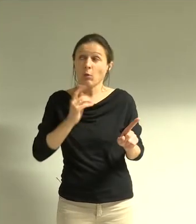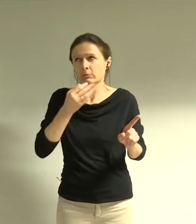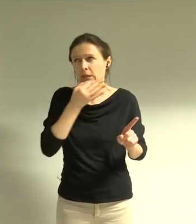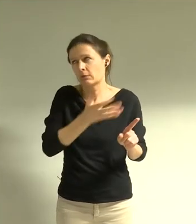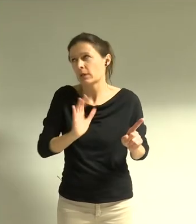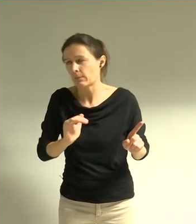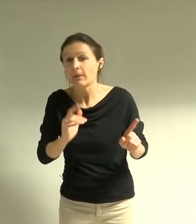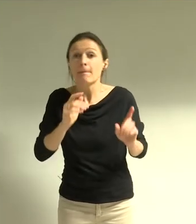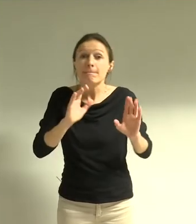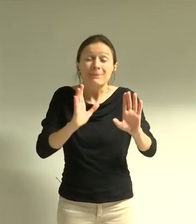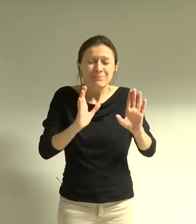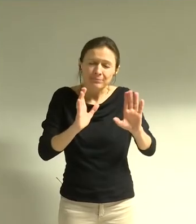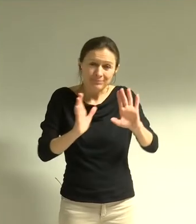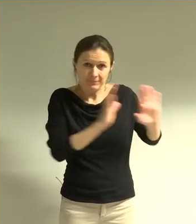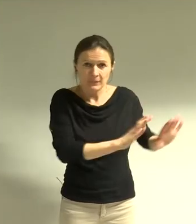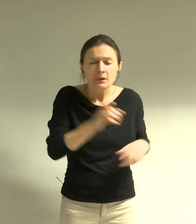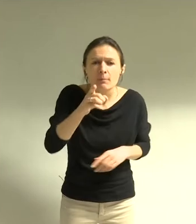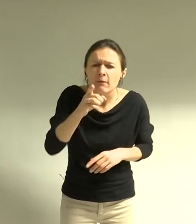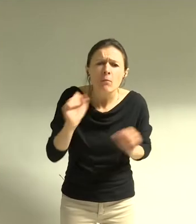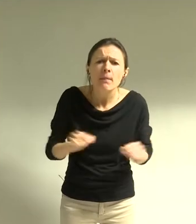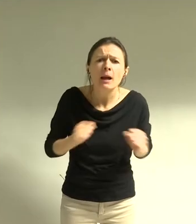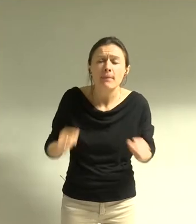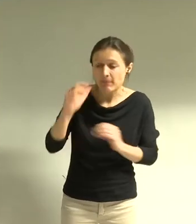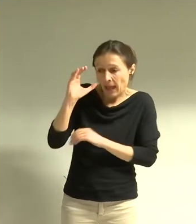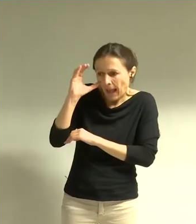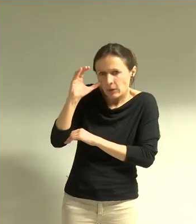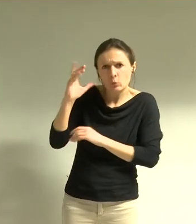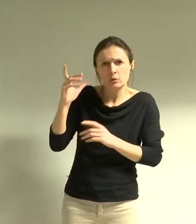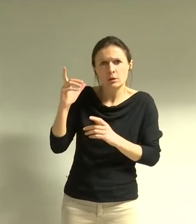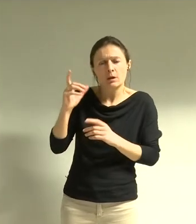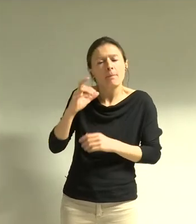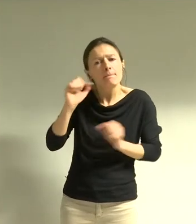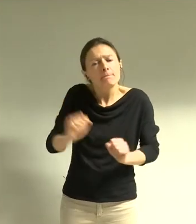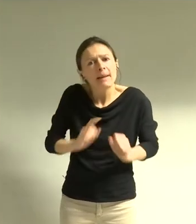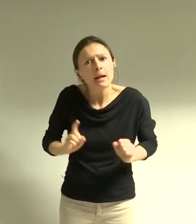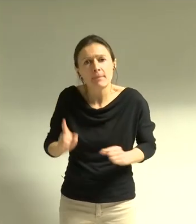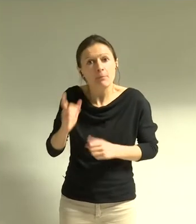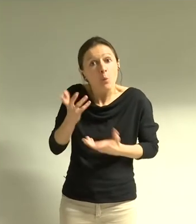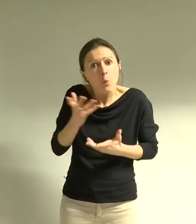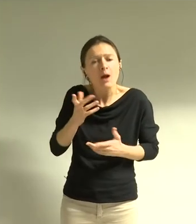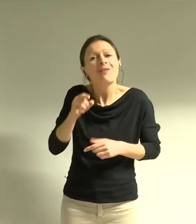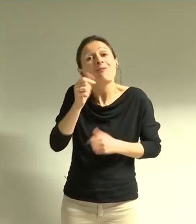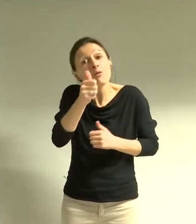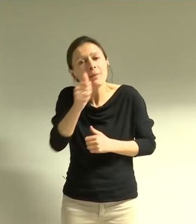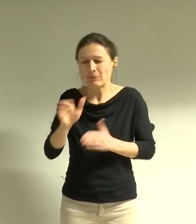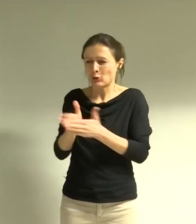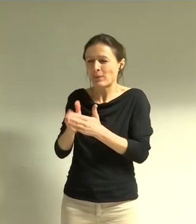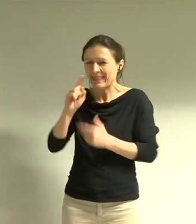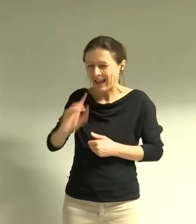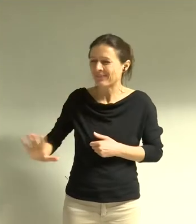incapacité à accepter à reprendre entente à prendre en compte par dont les avis que vous avez sollicité